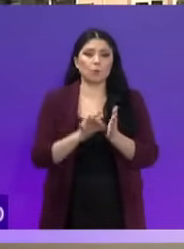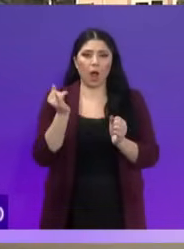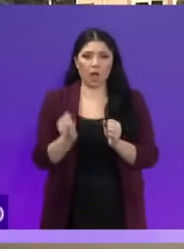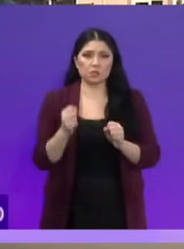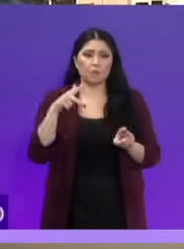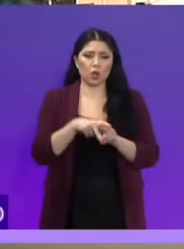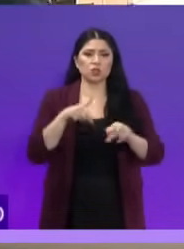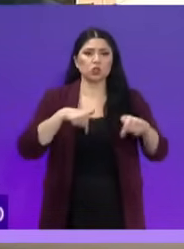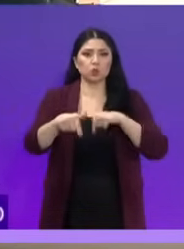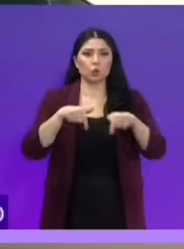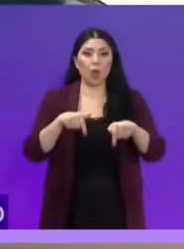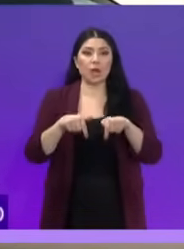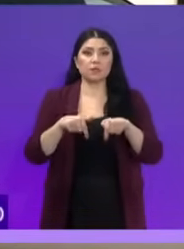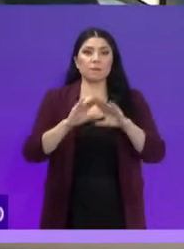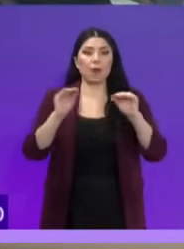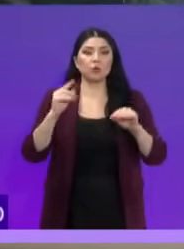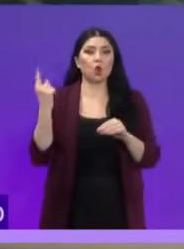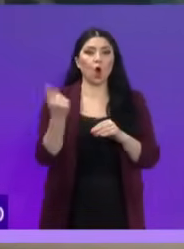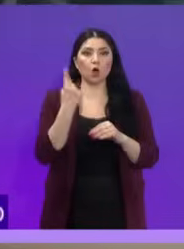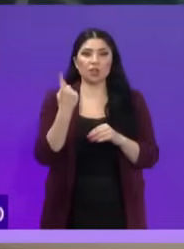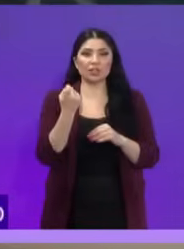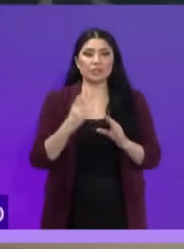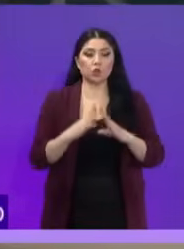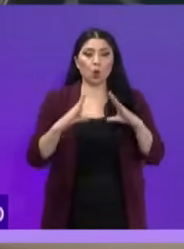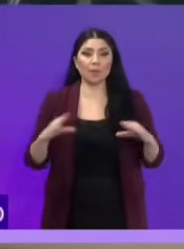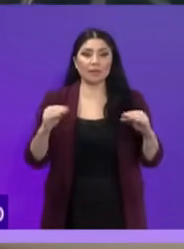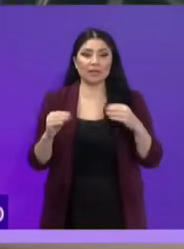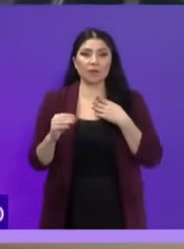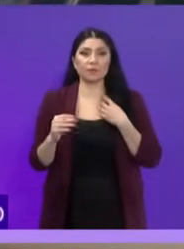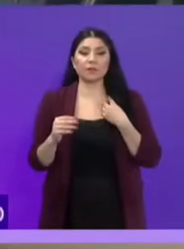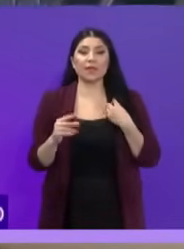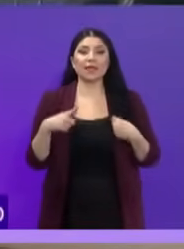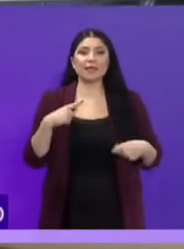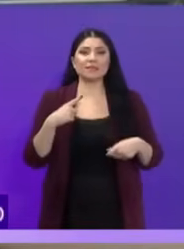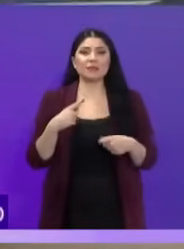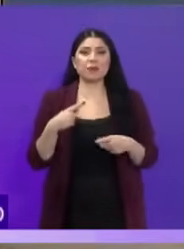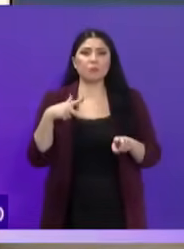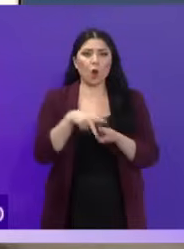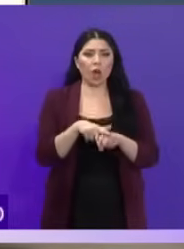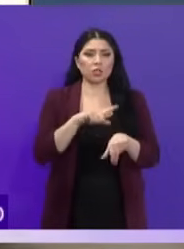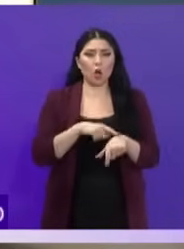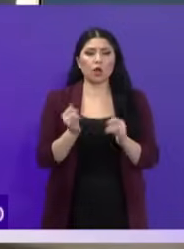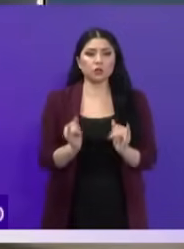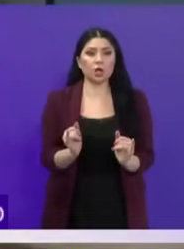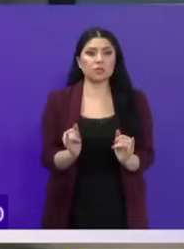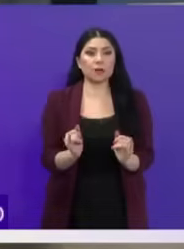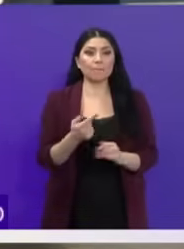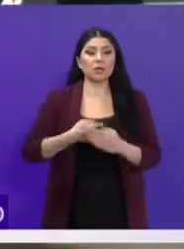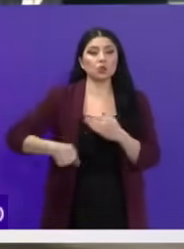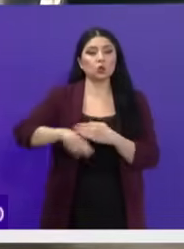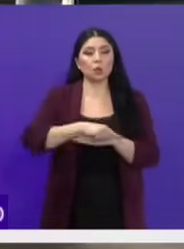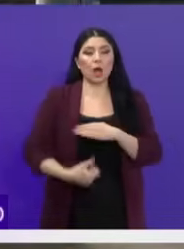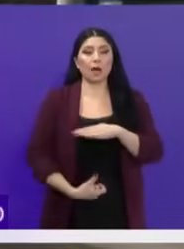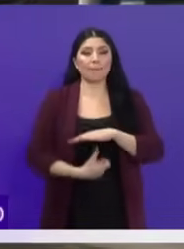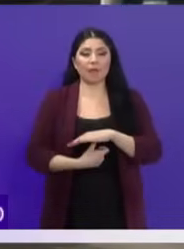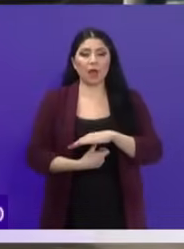blocheze circulația în mai multe orașe din țară. Este haos la această oră pe centura